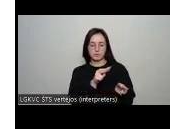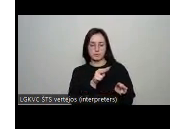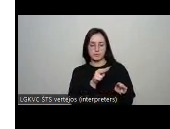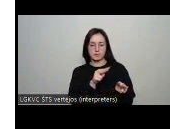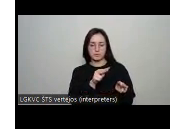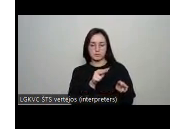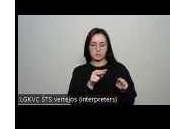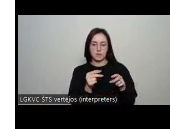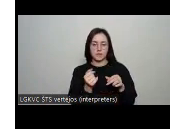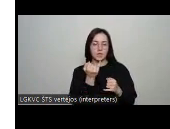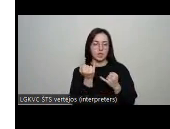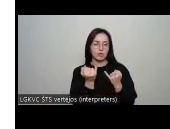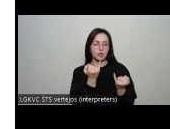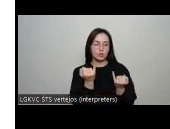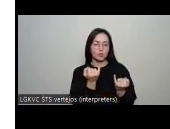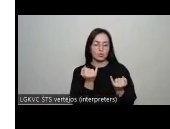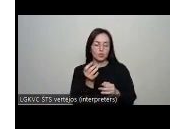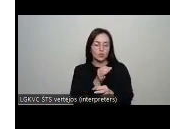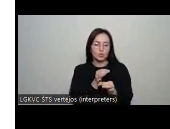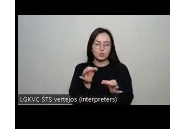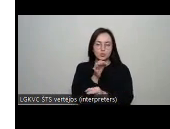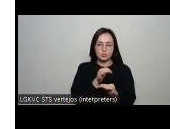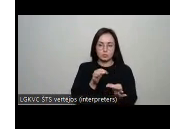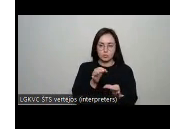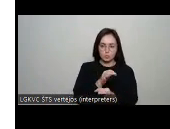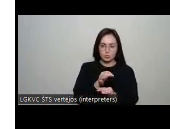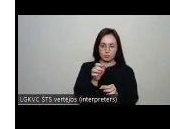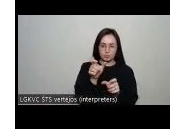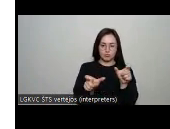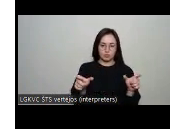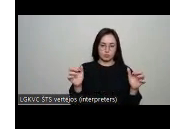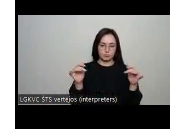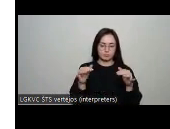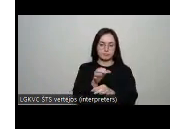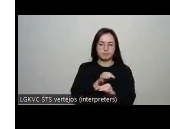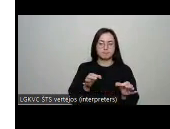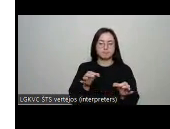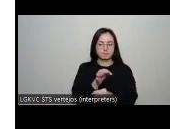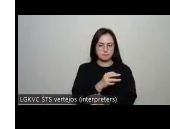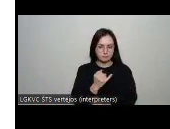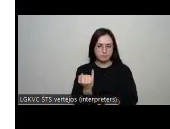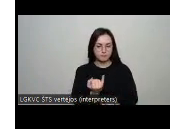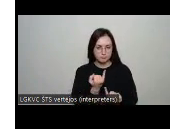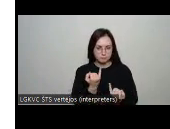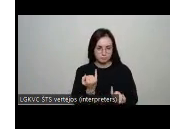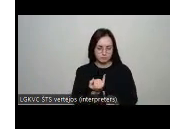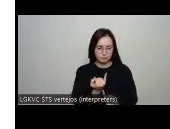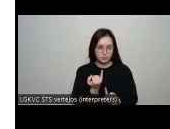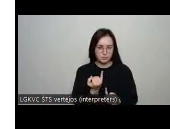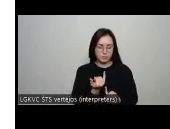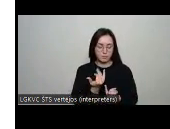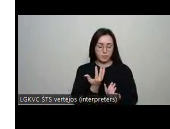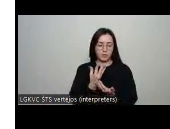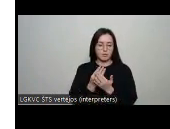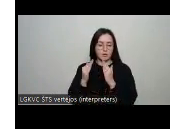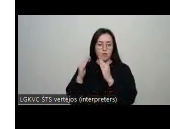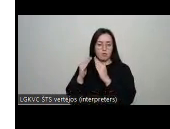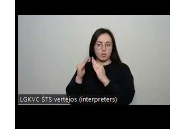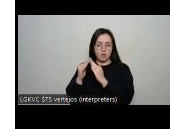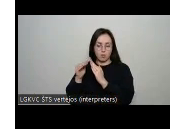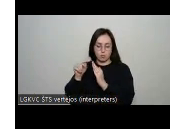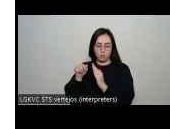įvairiausių įdomių debatų ir diskusijų tarp žmonių. Ir pavyzdžiui, savo namuose mes paskutinį